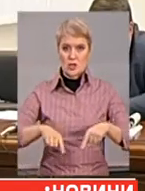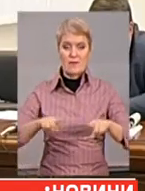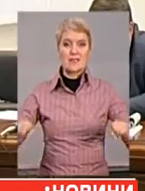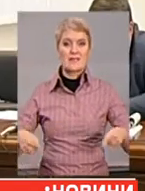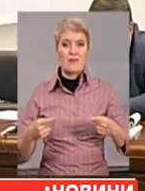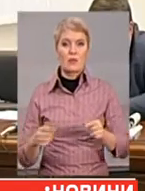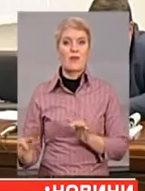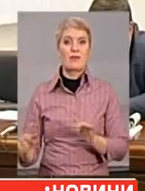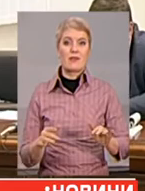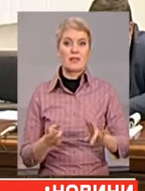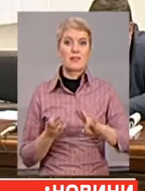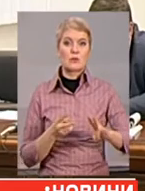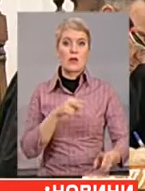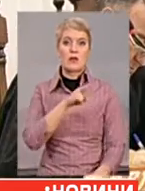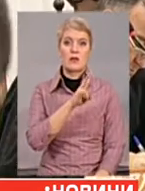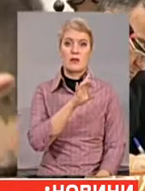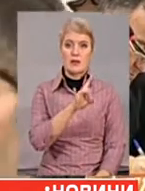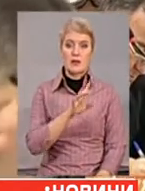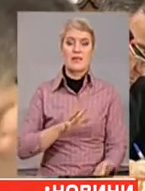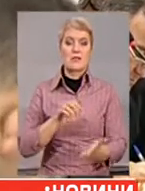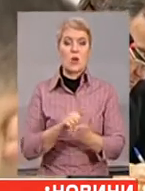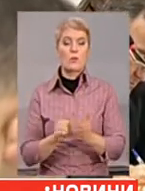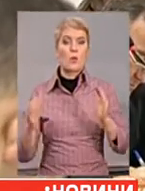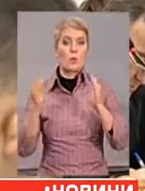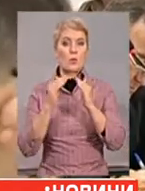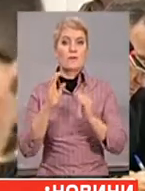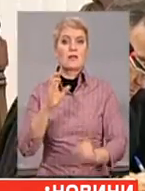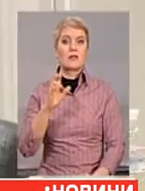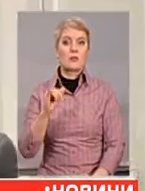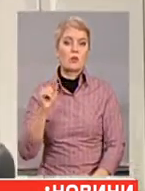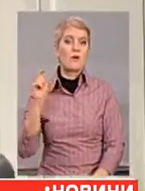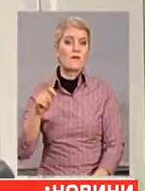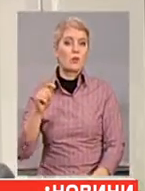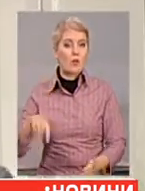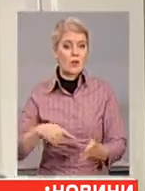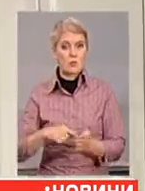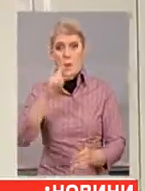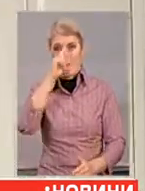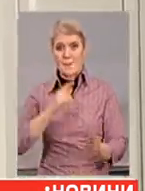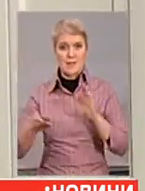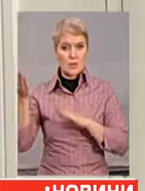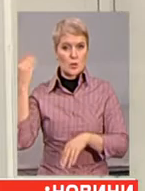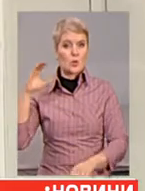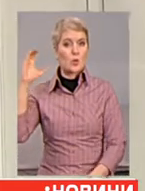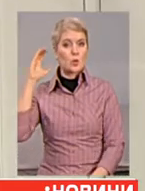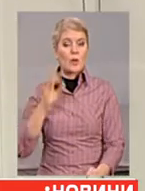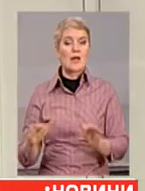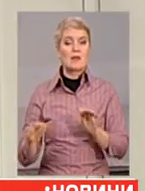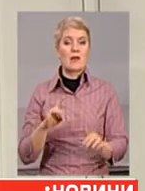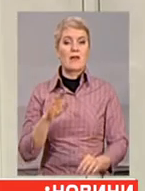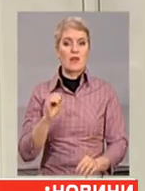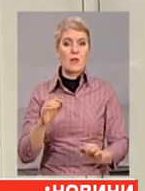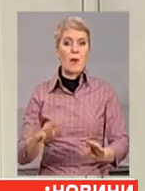діяльності терористичної ЛНР та захопленні будівлі СБУ в Луганську. Місяць тому слухання справи Єфремова перенесли